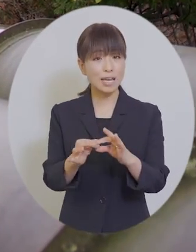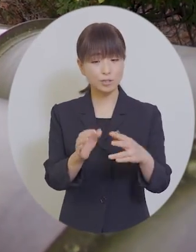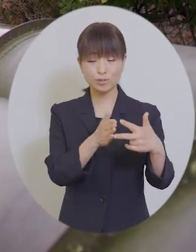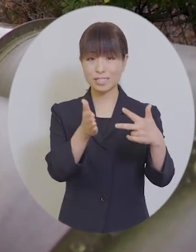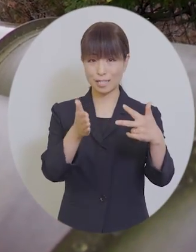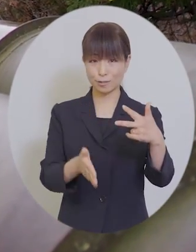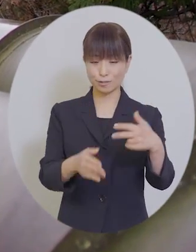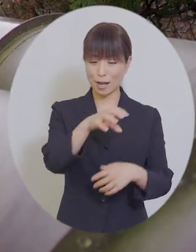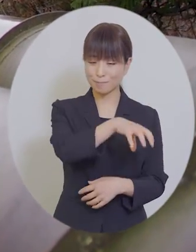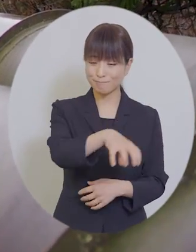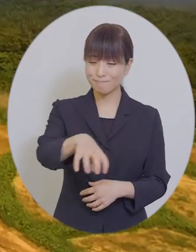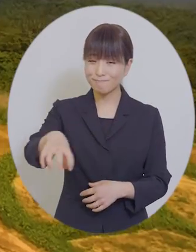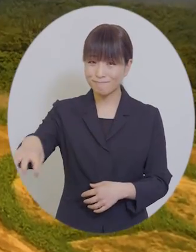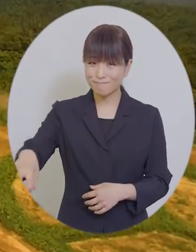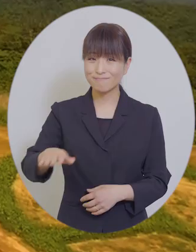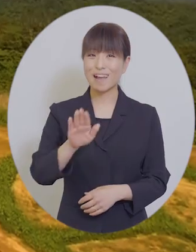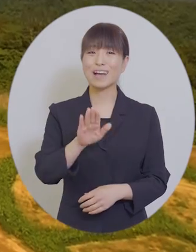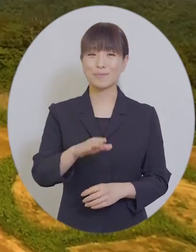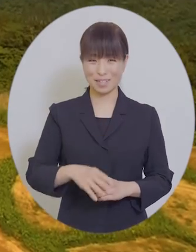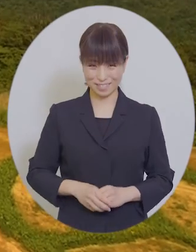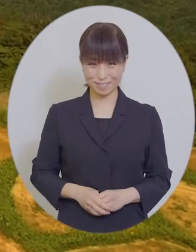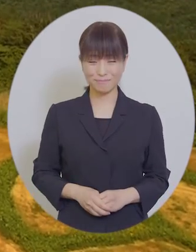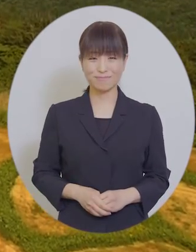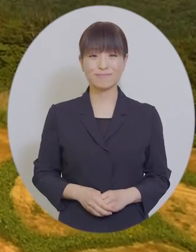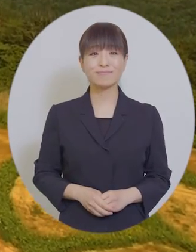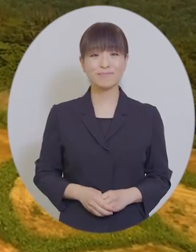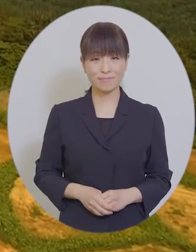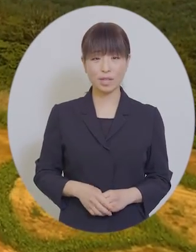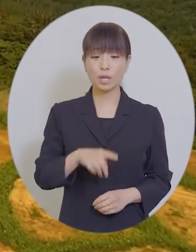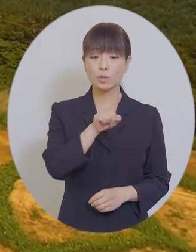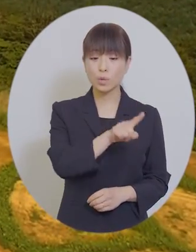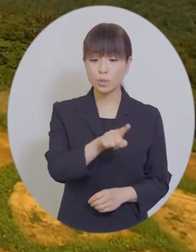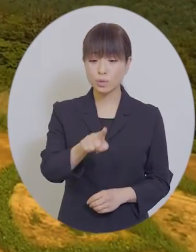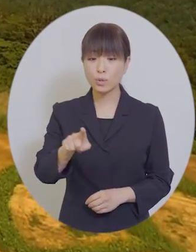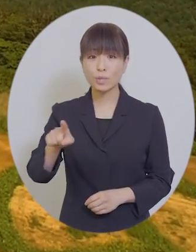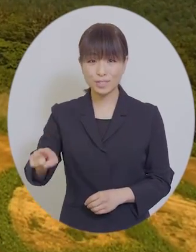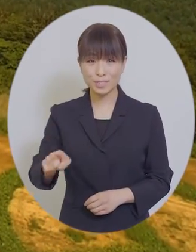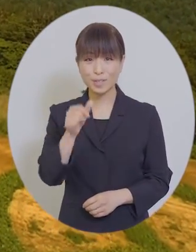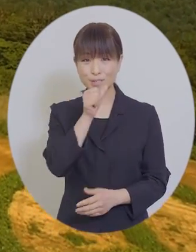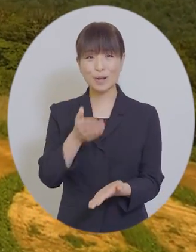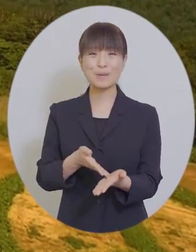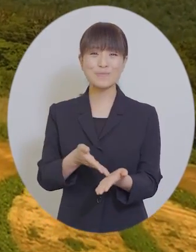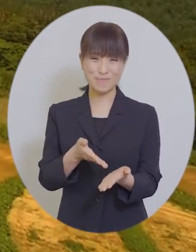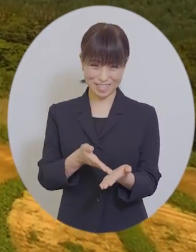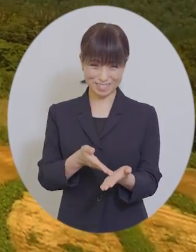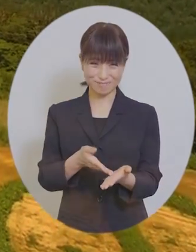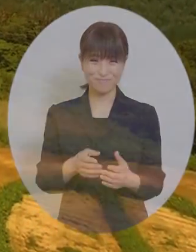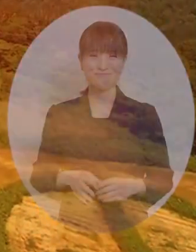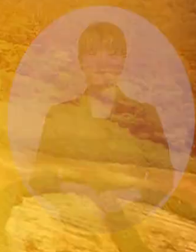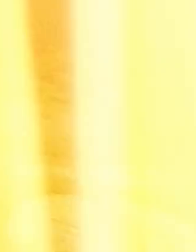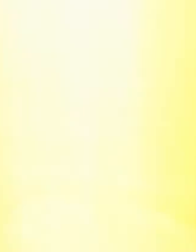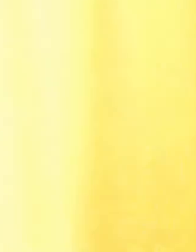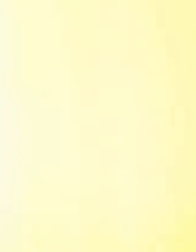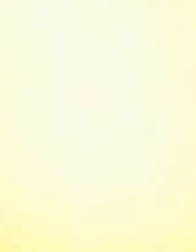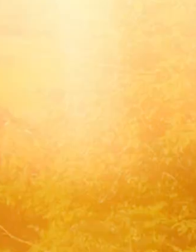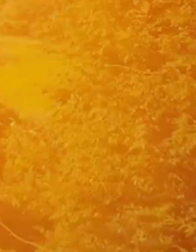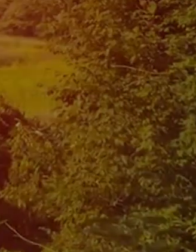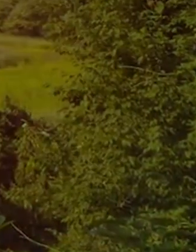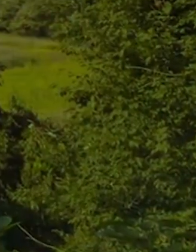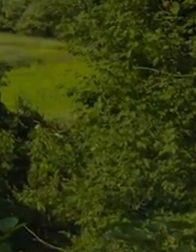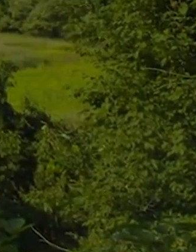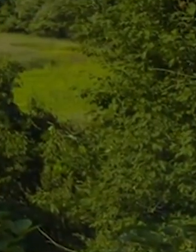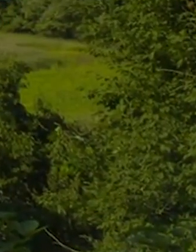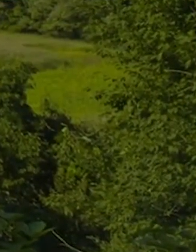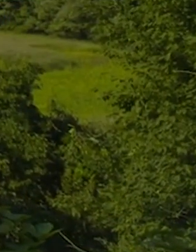係する施設が数多く存在します。それでは一つ一つご紹介していきましょう。